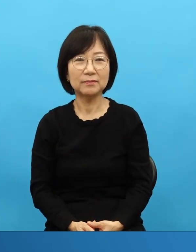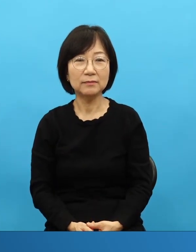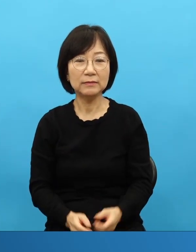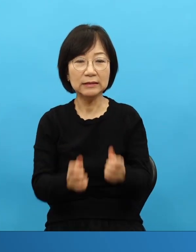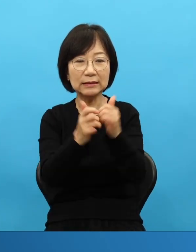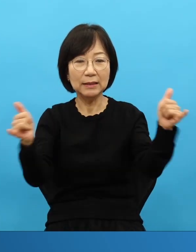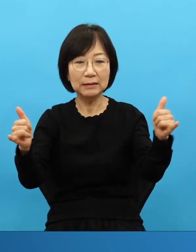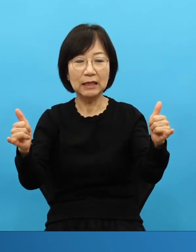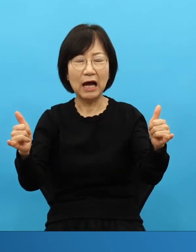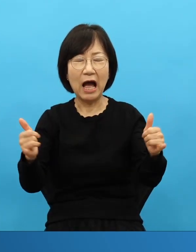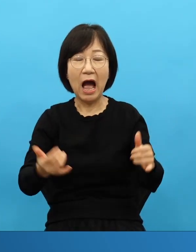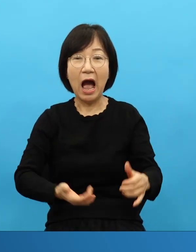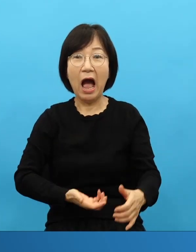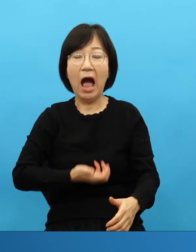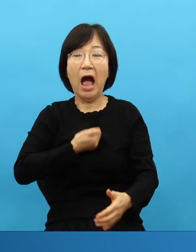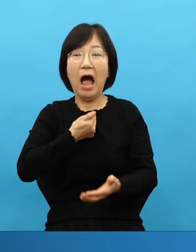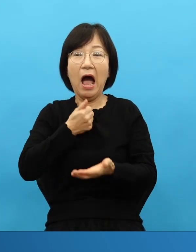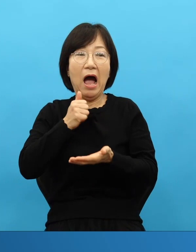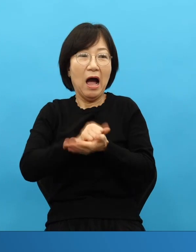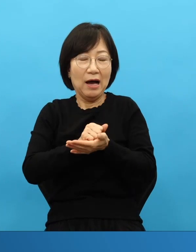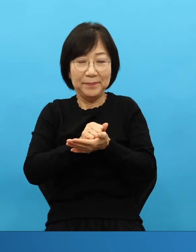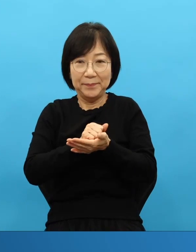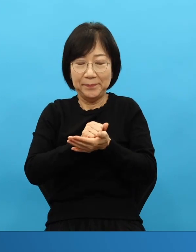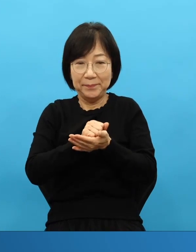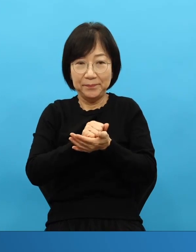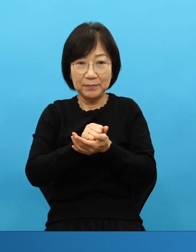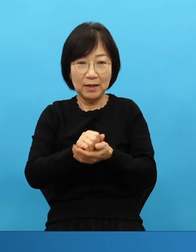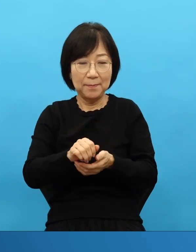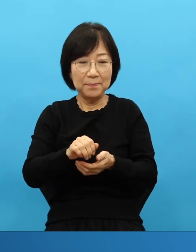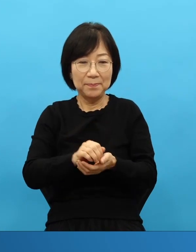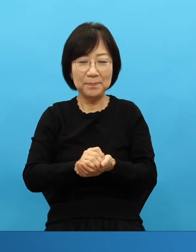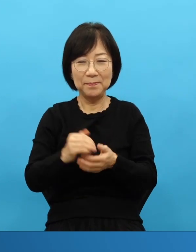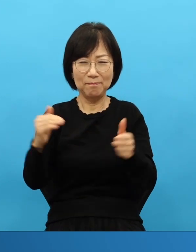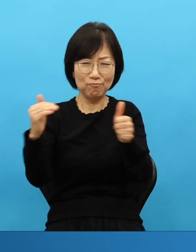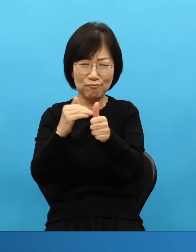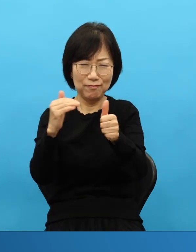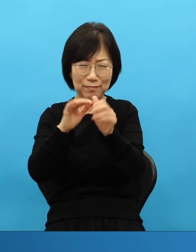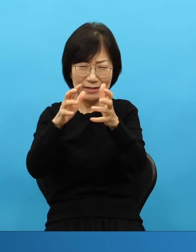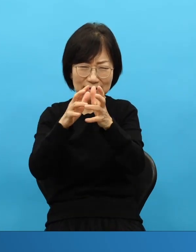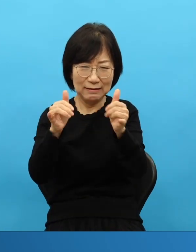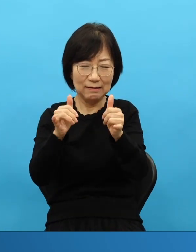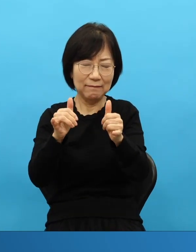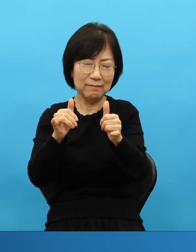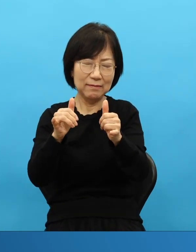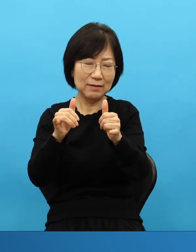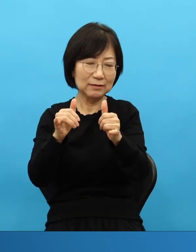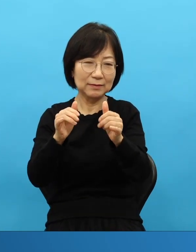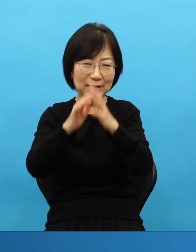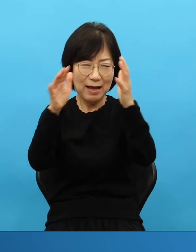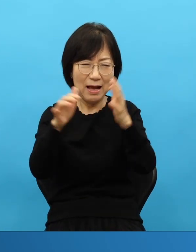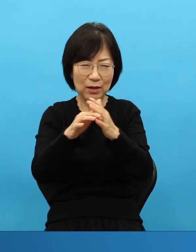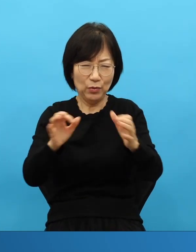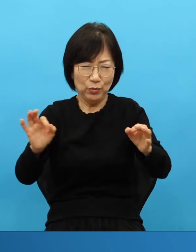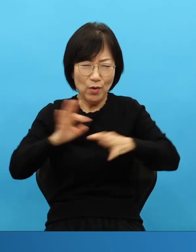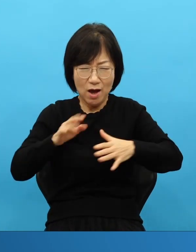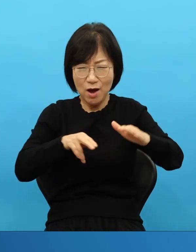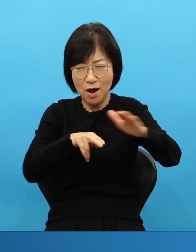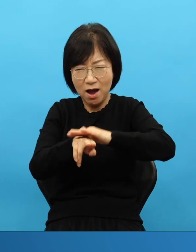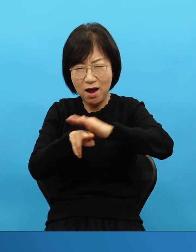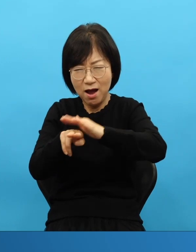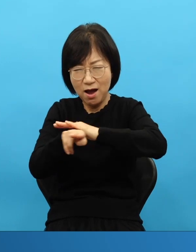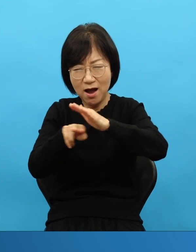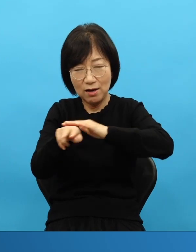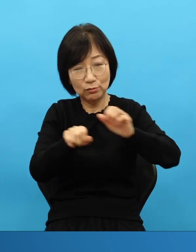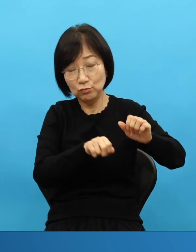놀래버린 거예요. And so everyone was surprised. 블레셋 놀래 도망가고 And Philistia was so surprised they all ran away. 사울